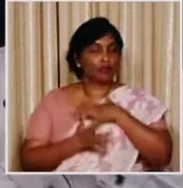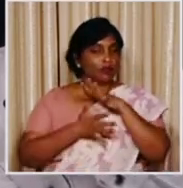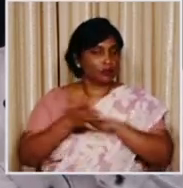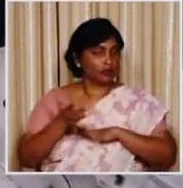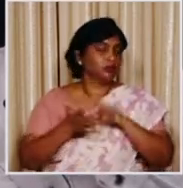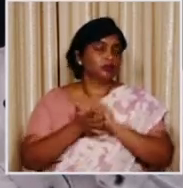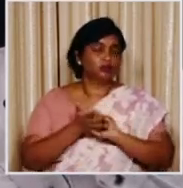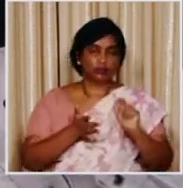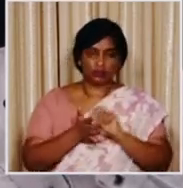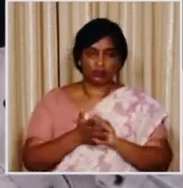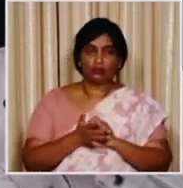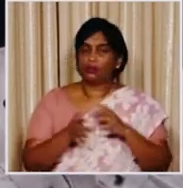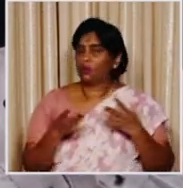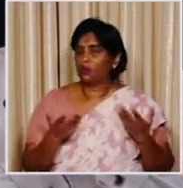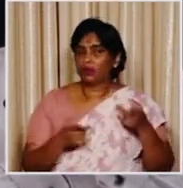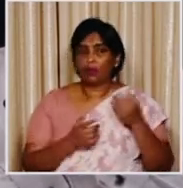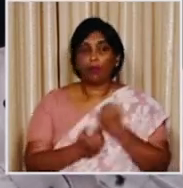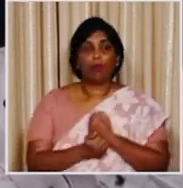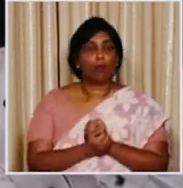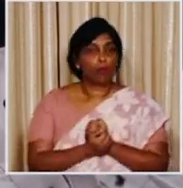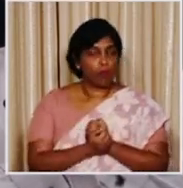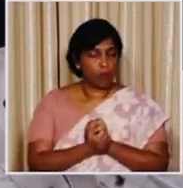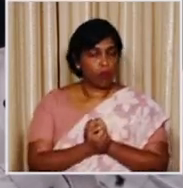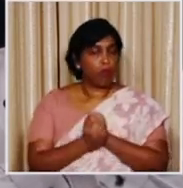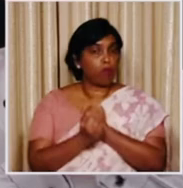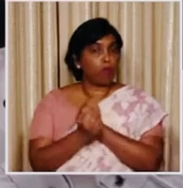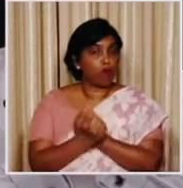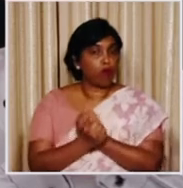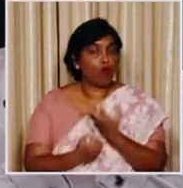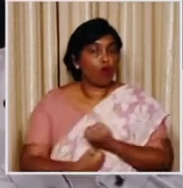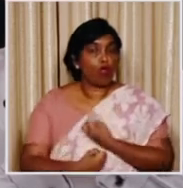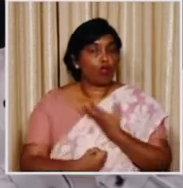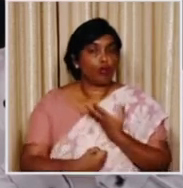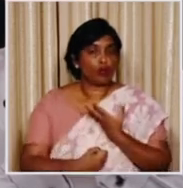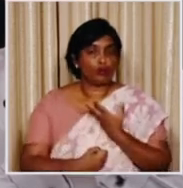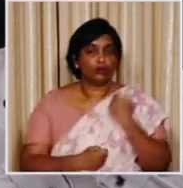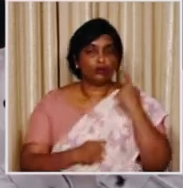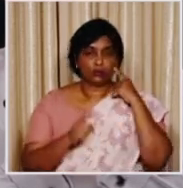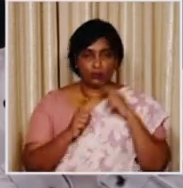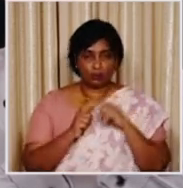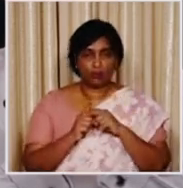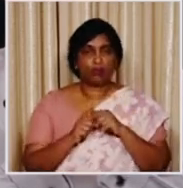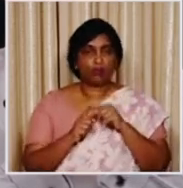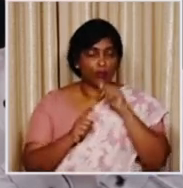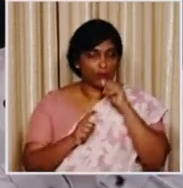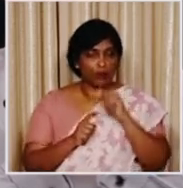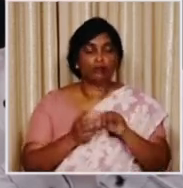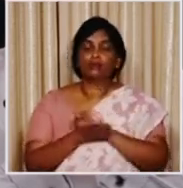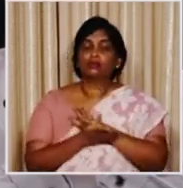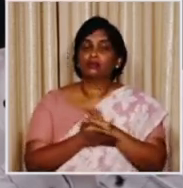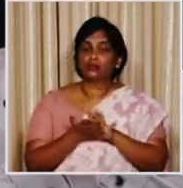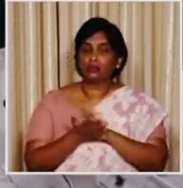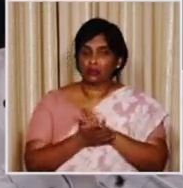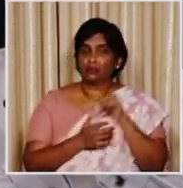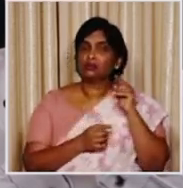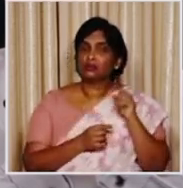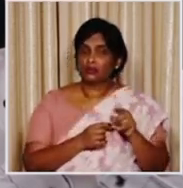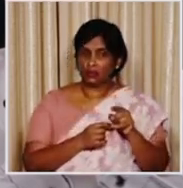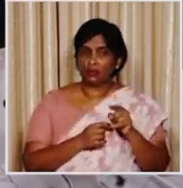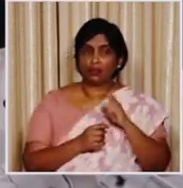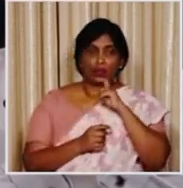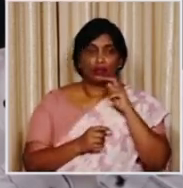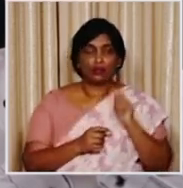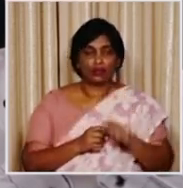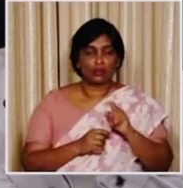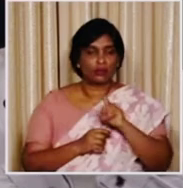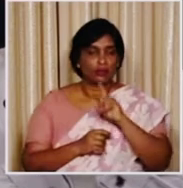වෙලේ කුමක්ද පොලිසියේ ඌමනා වුණේ කියන එක පිළිබඳව ඉතාම පැහැදිලිව ඒ